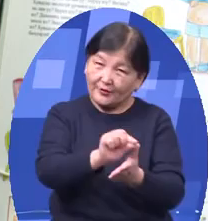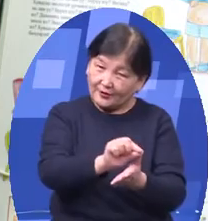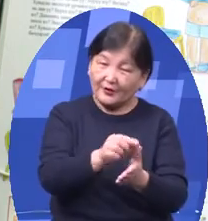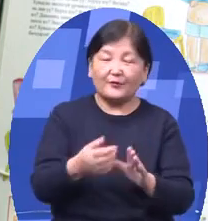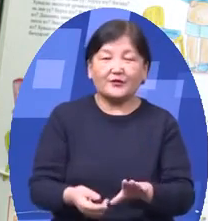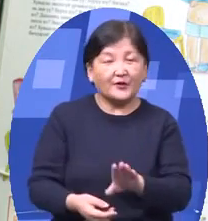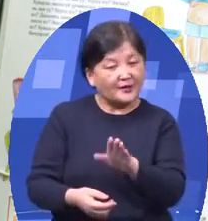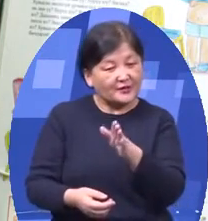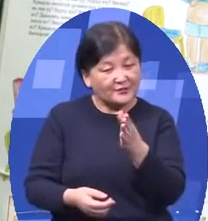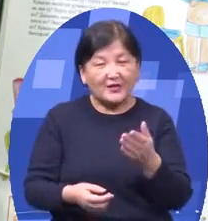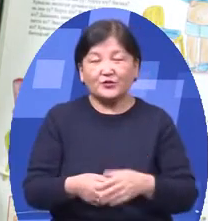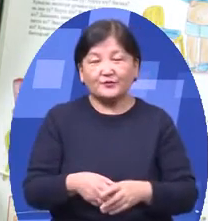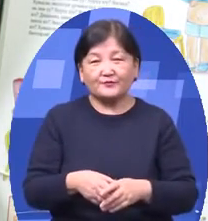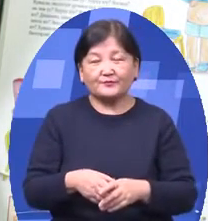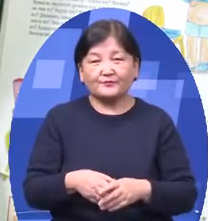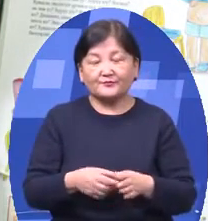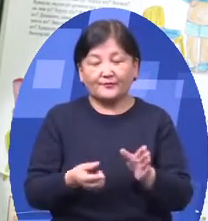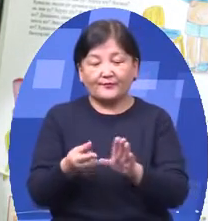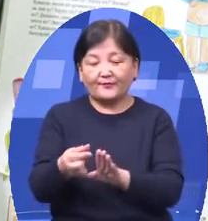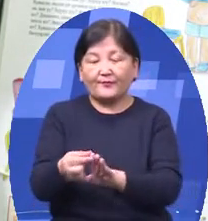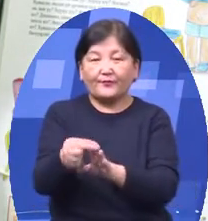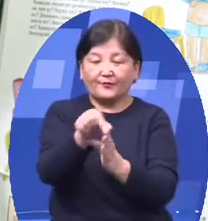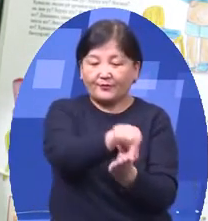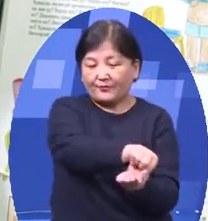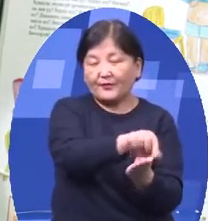бариад эргүүлнэ шүү. За, багш нь эргүүллээ.